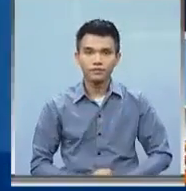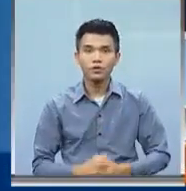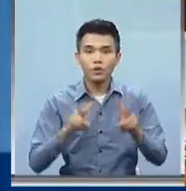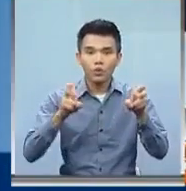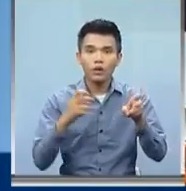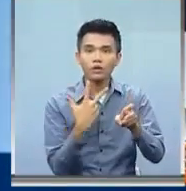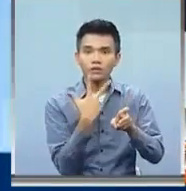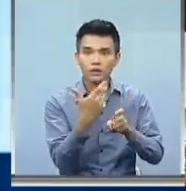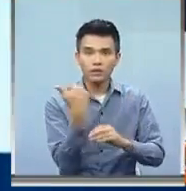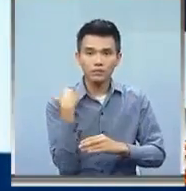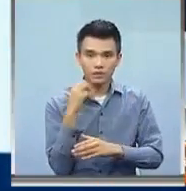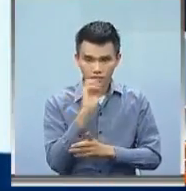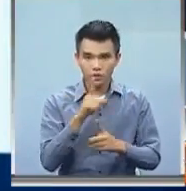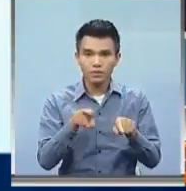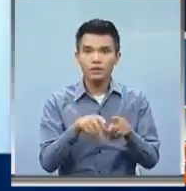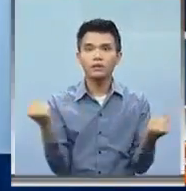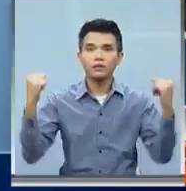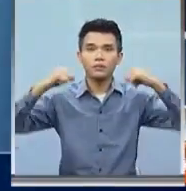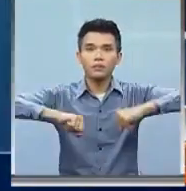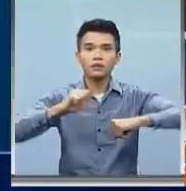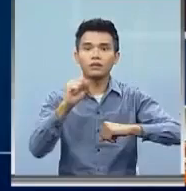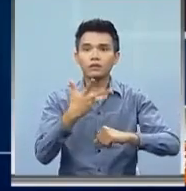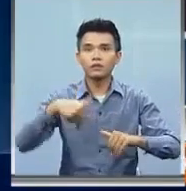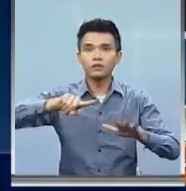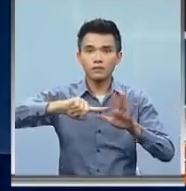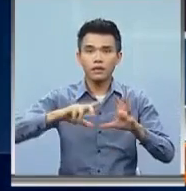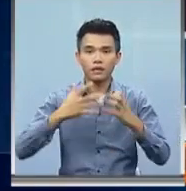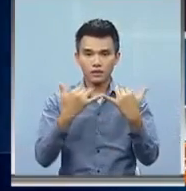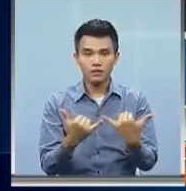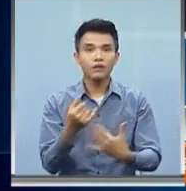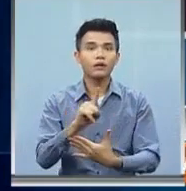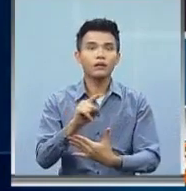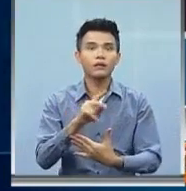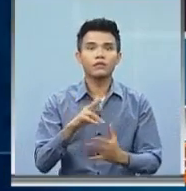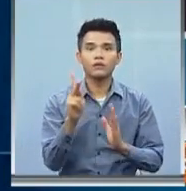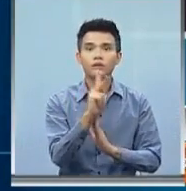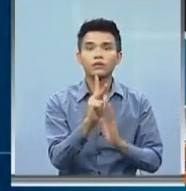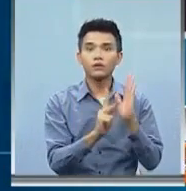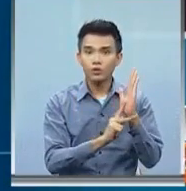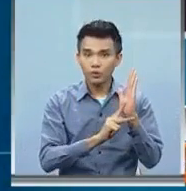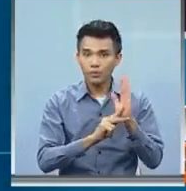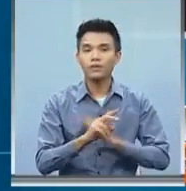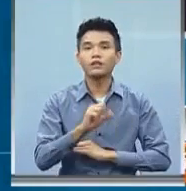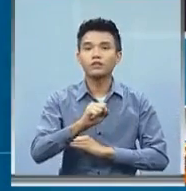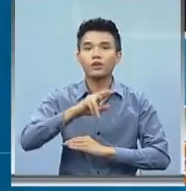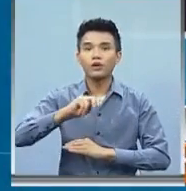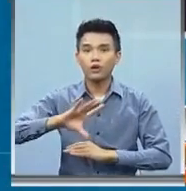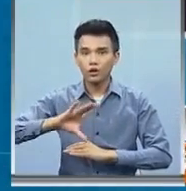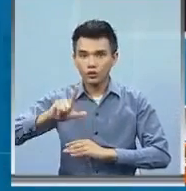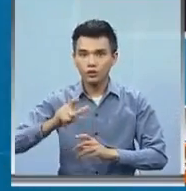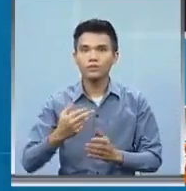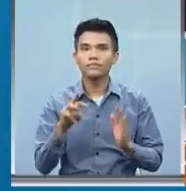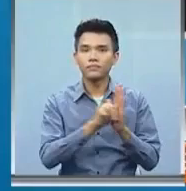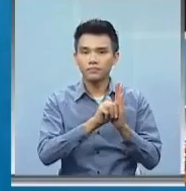บุด้วยค่ะว่ามติของวุฒิสภาซึ่งในที่นี้ก็คือสภานิติบัญญัติแห่งชาติตามมาตรานี้ให้เป็นที่สิ้น